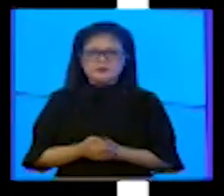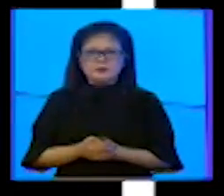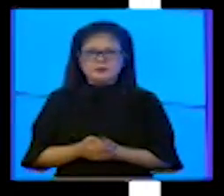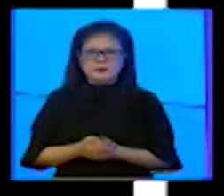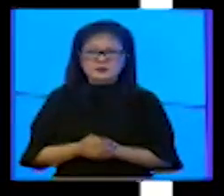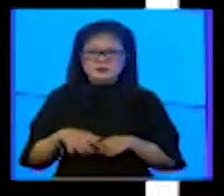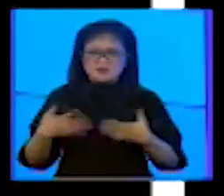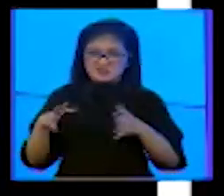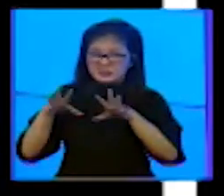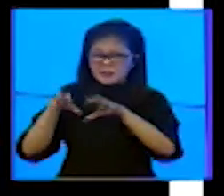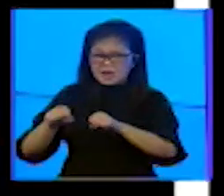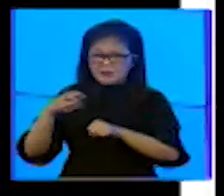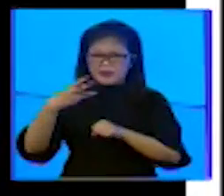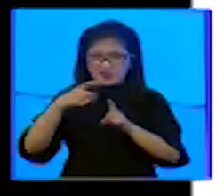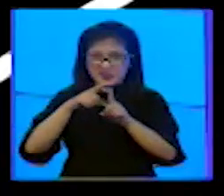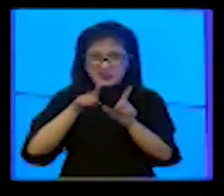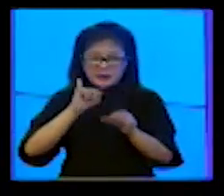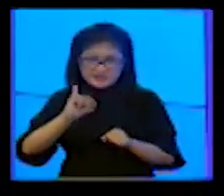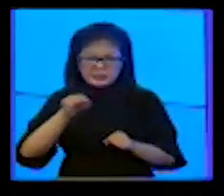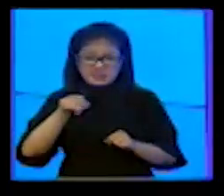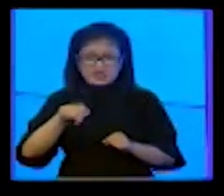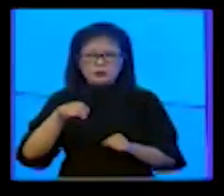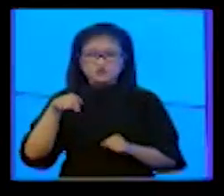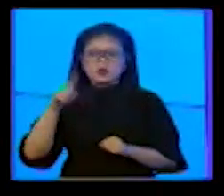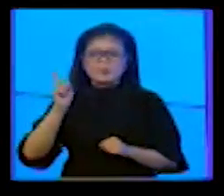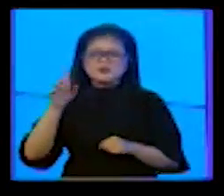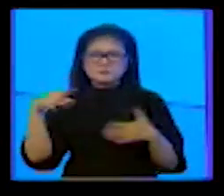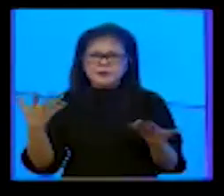Penangkapan Edi Prabowo oleh KPK diduga terkait penetapan